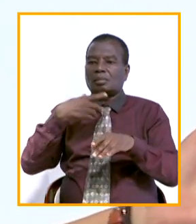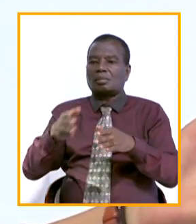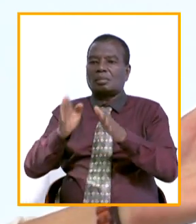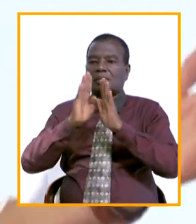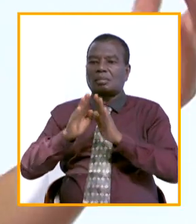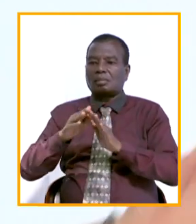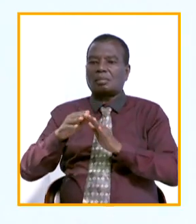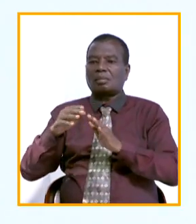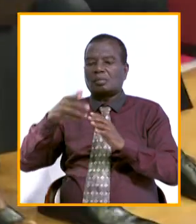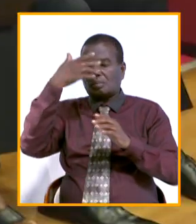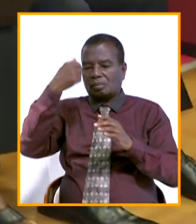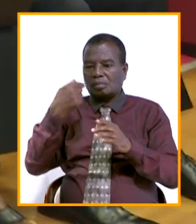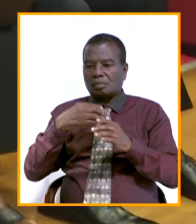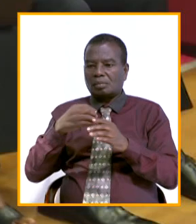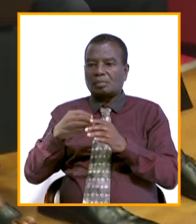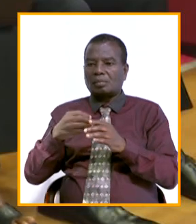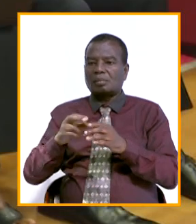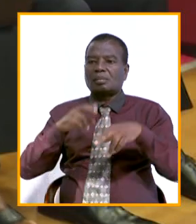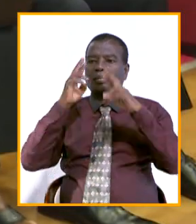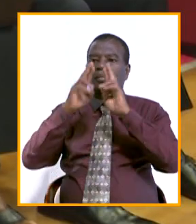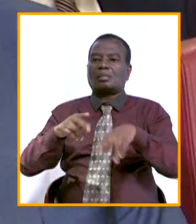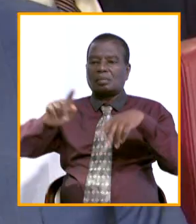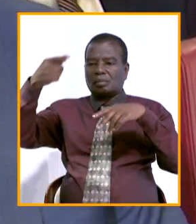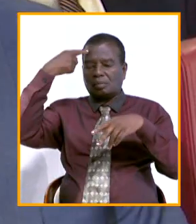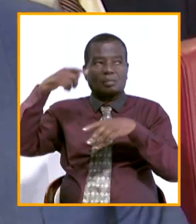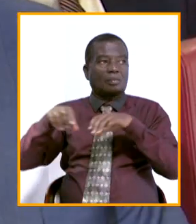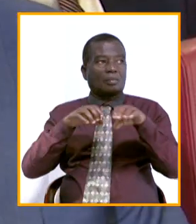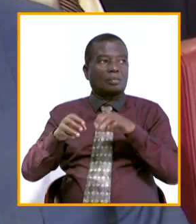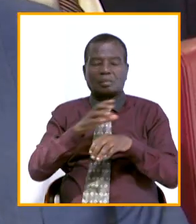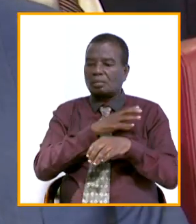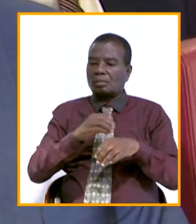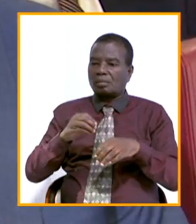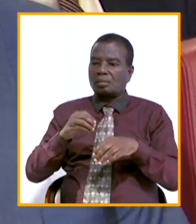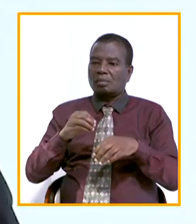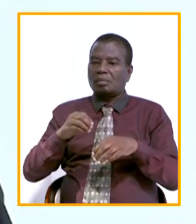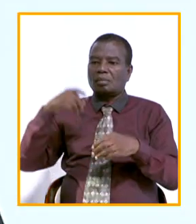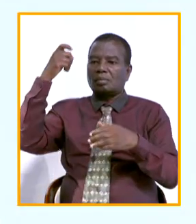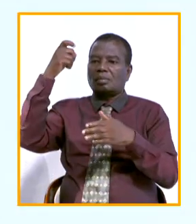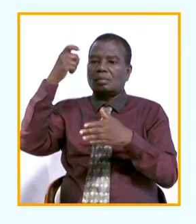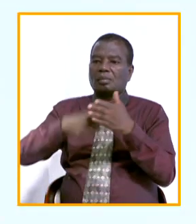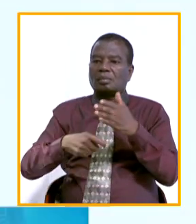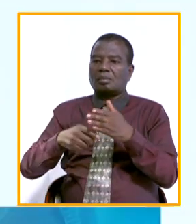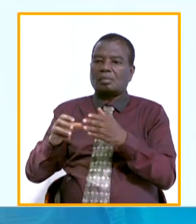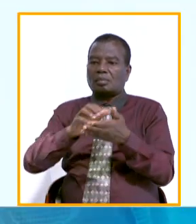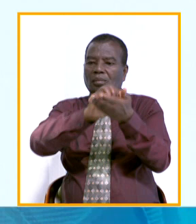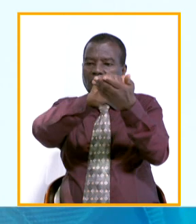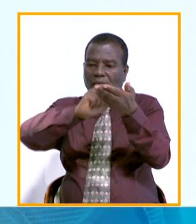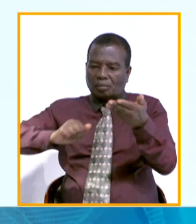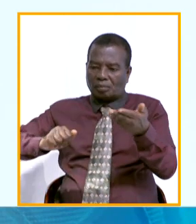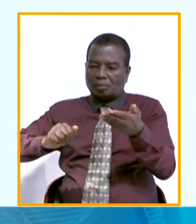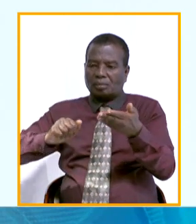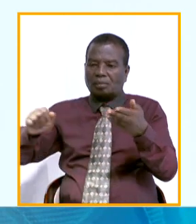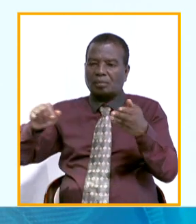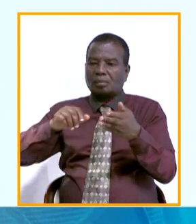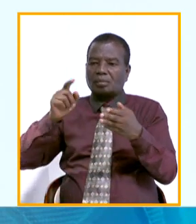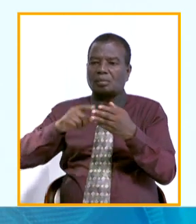votre performance n'est pas meilleure ?» La réponse du gouvernement se tient en résolution. Le taux de décaissement global du